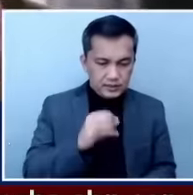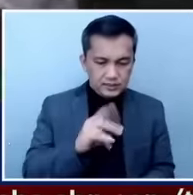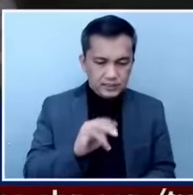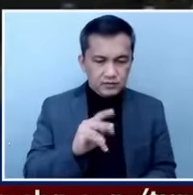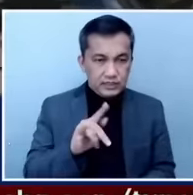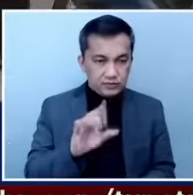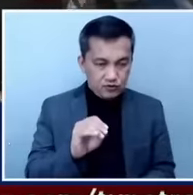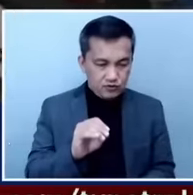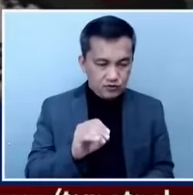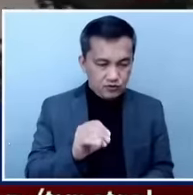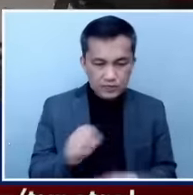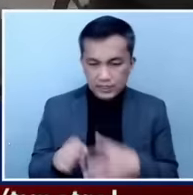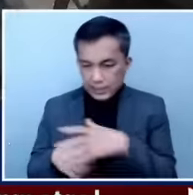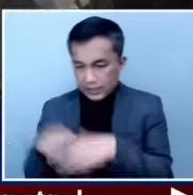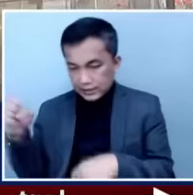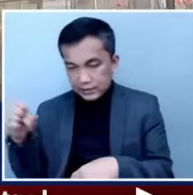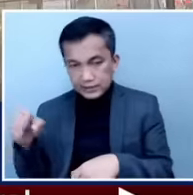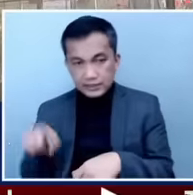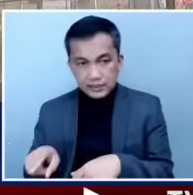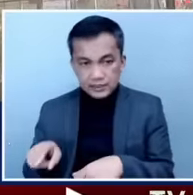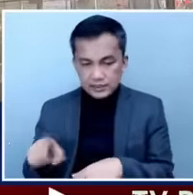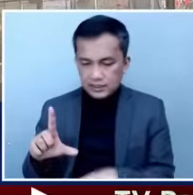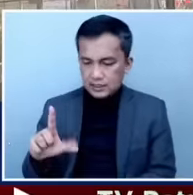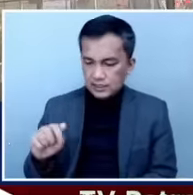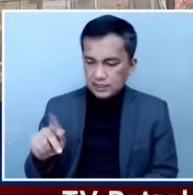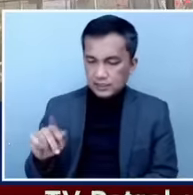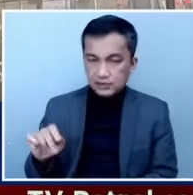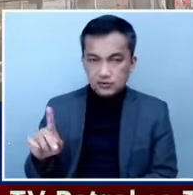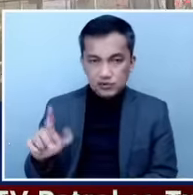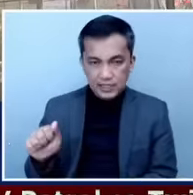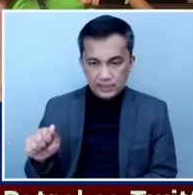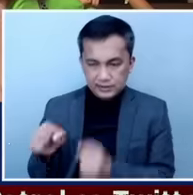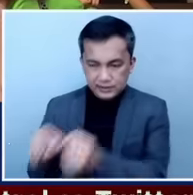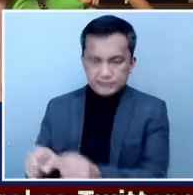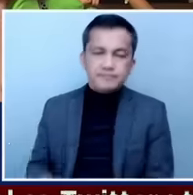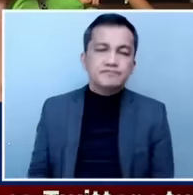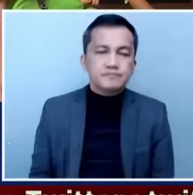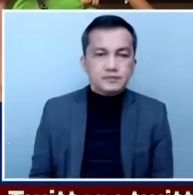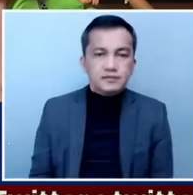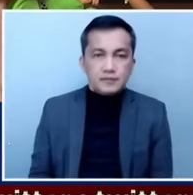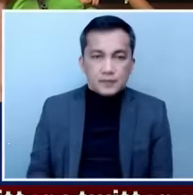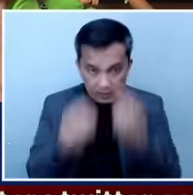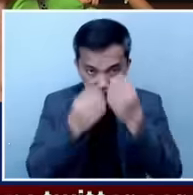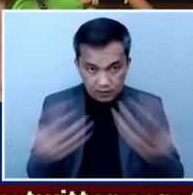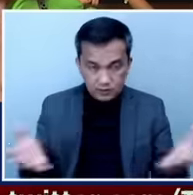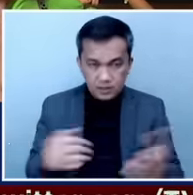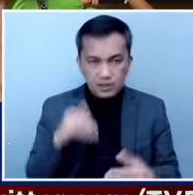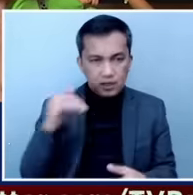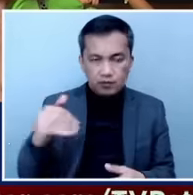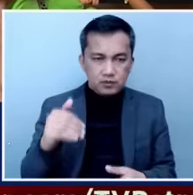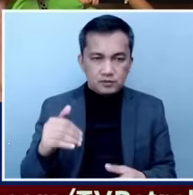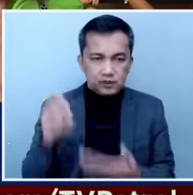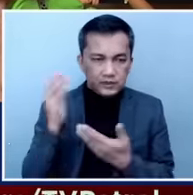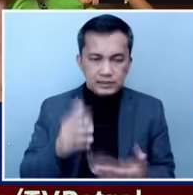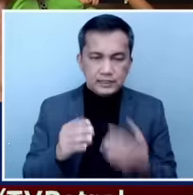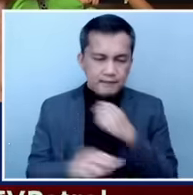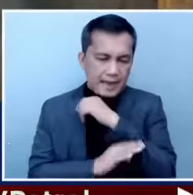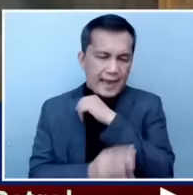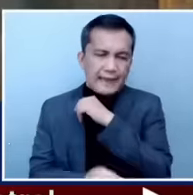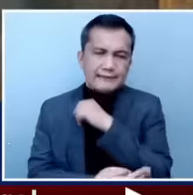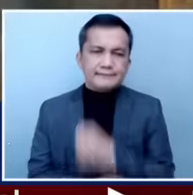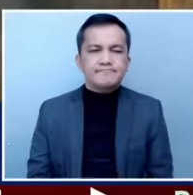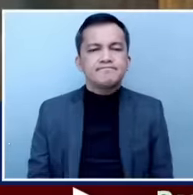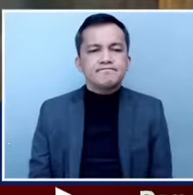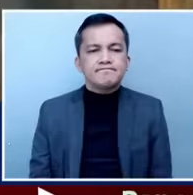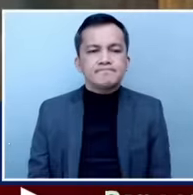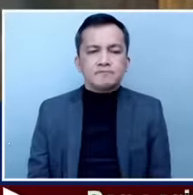Street at ang exit point naman ay sa Lakandula Street. Pinayuhan din ang lahat na iwasang magdala ng malalaking bag. Ipinagbabawal